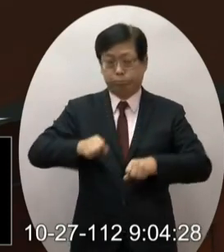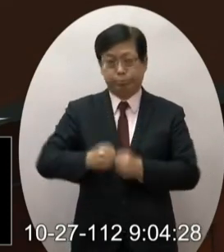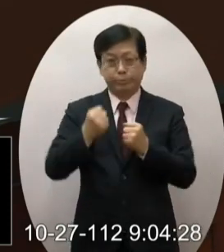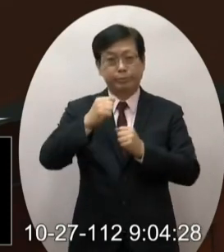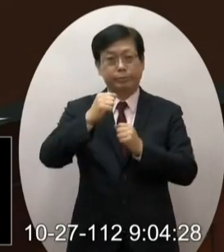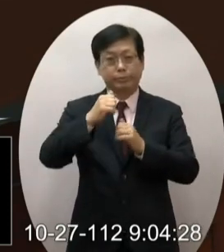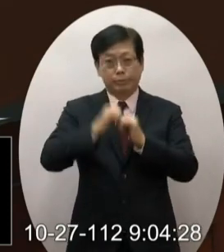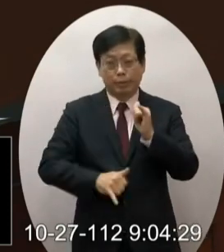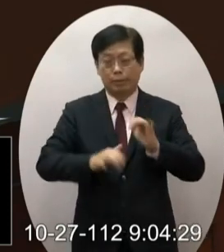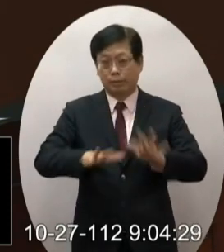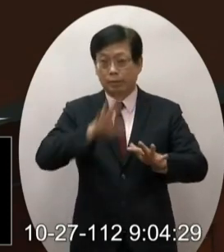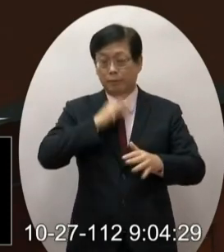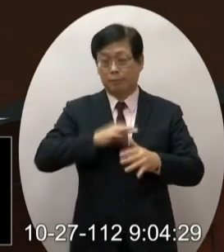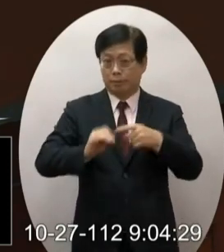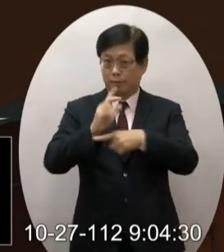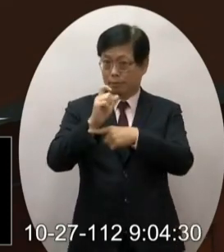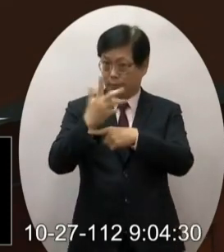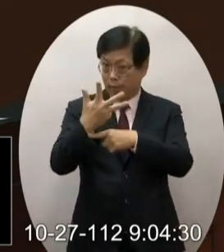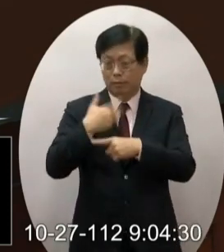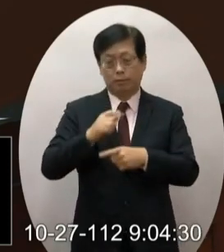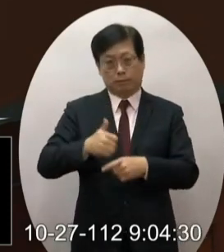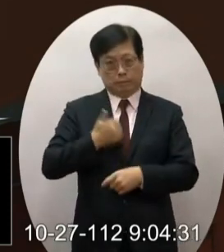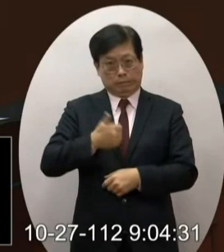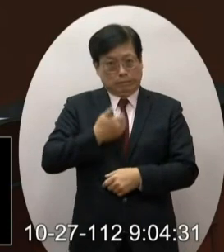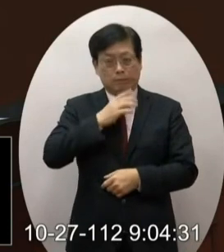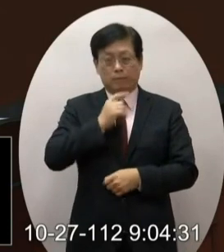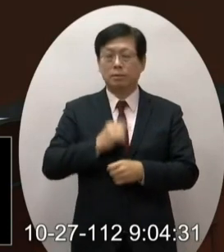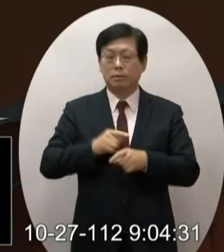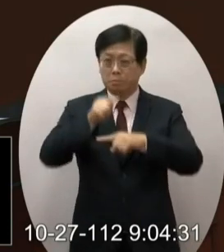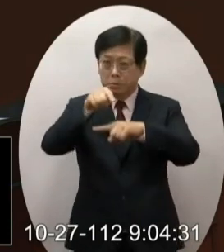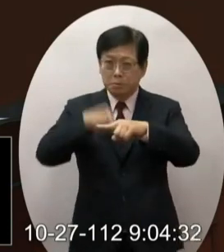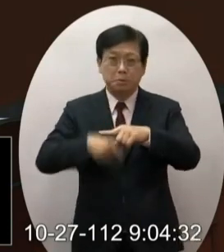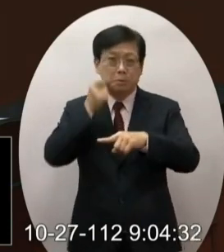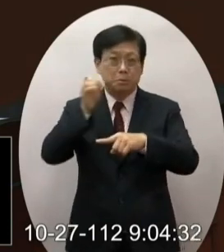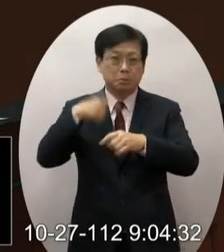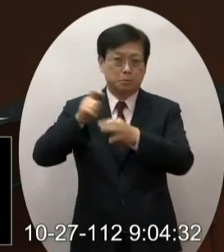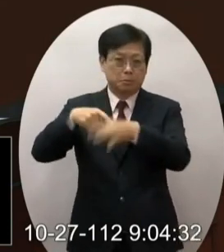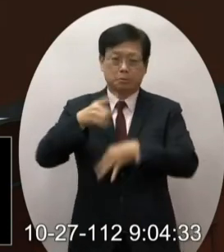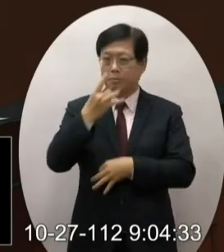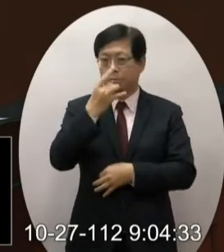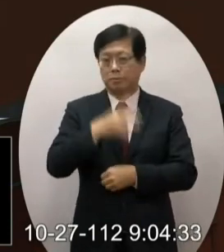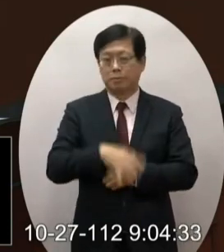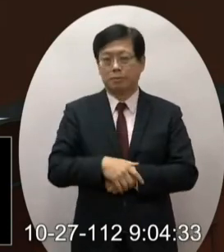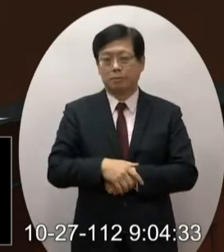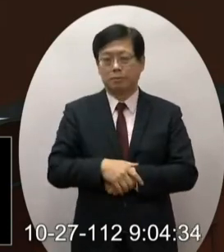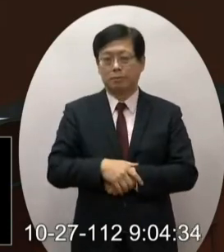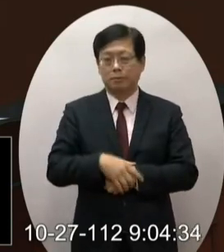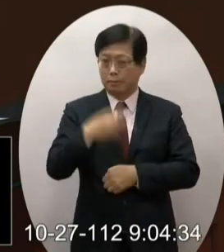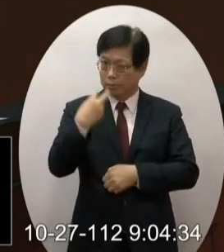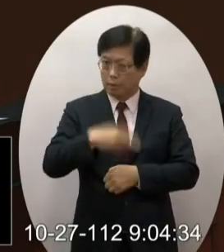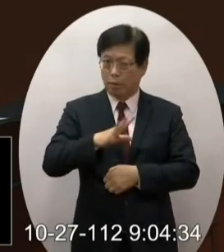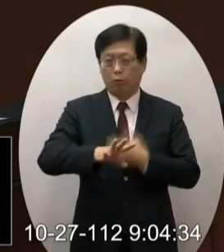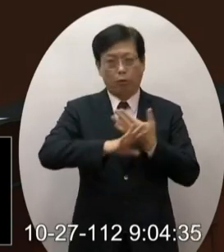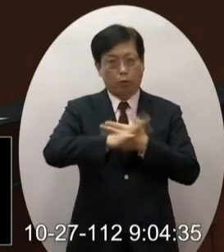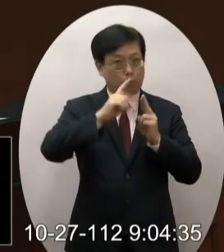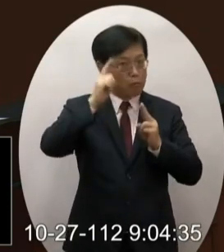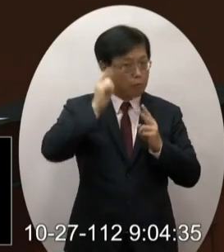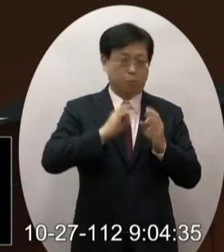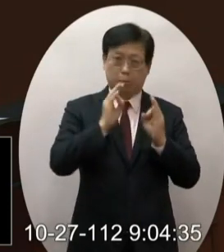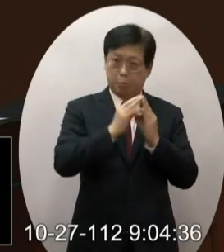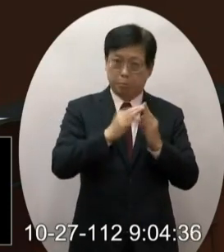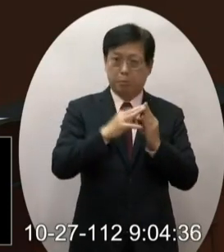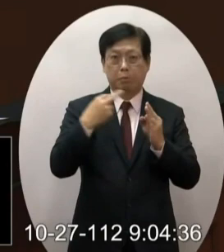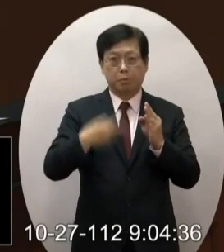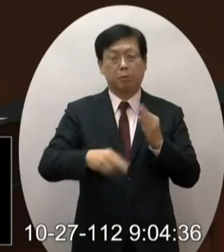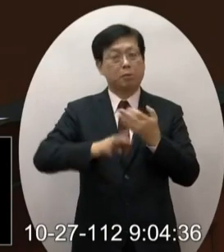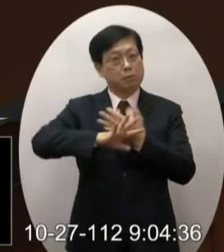有68%的民众领不到平均的薪资。当然，也有资讯业、金融业，